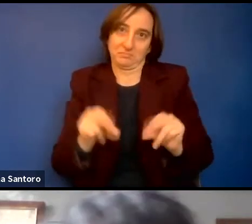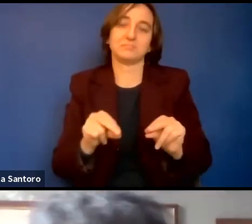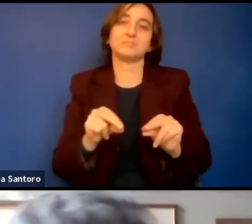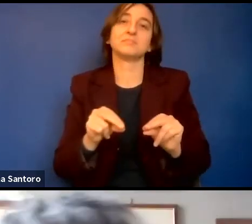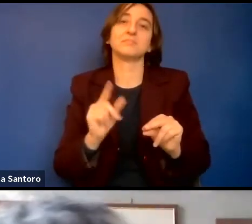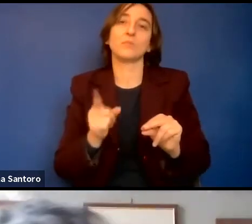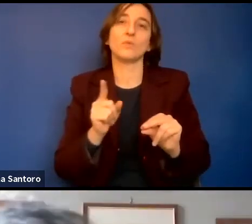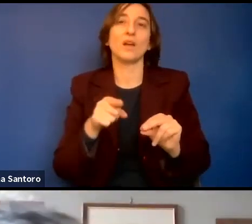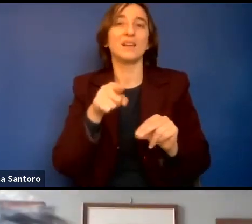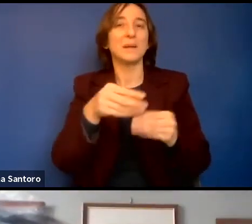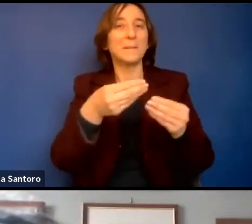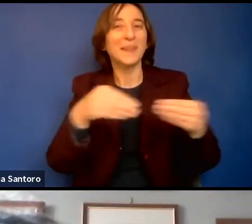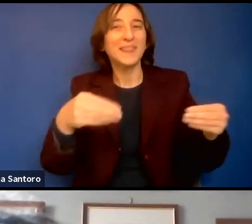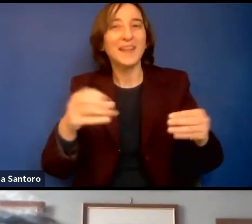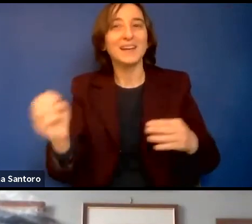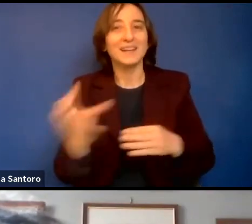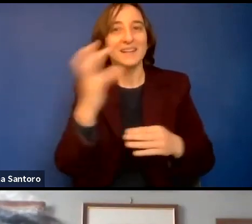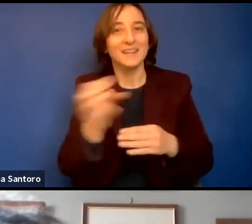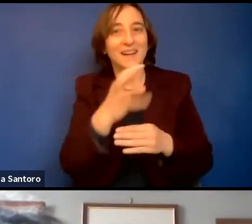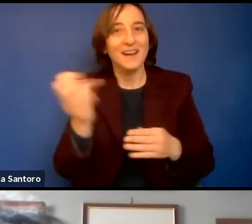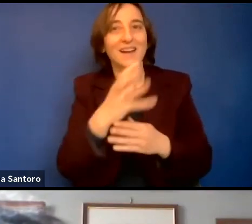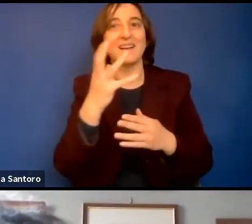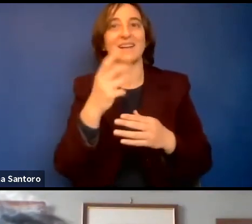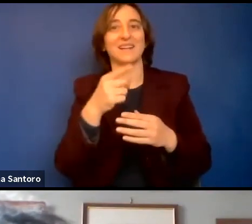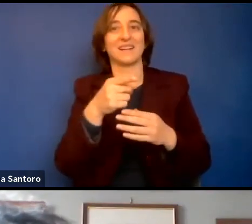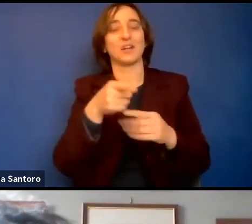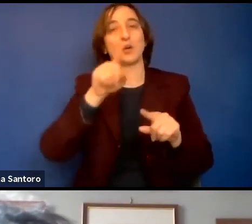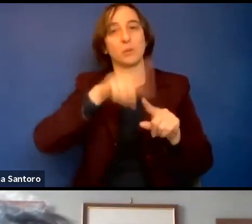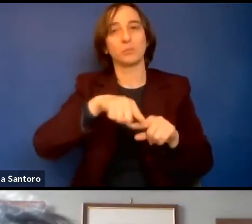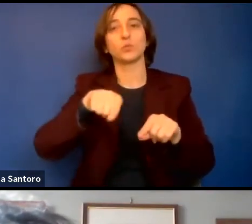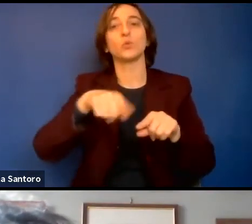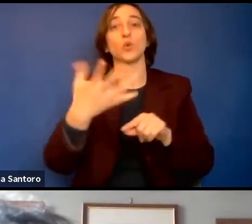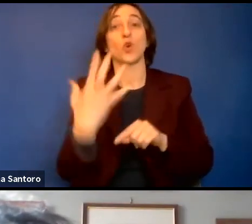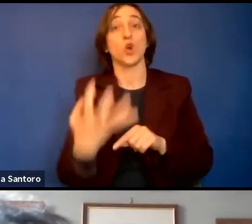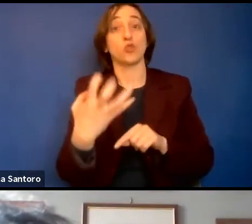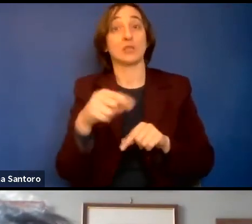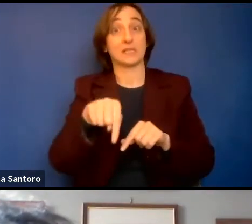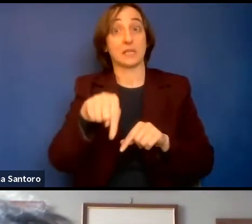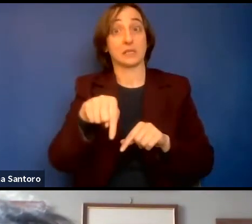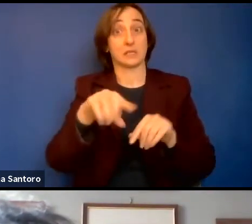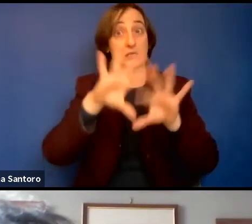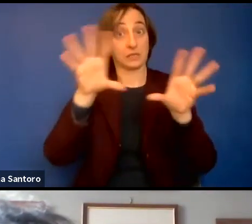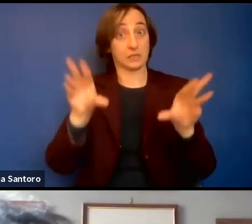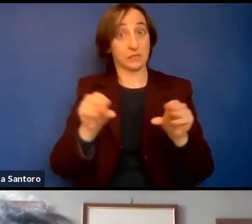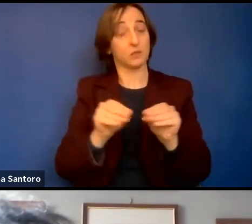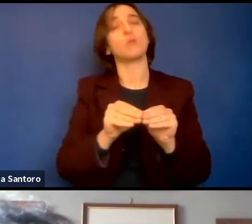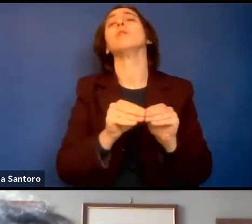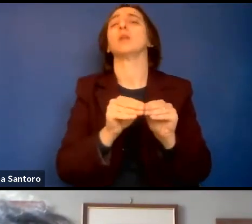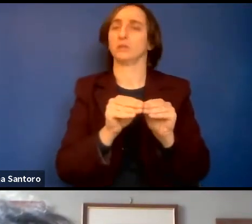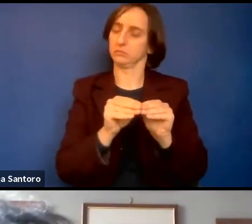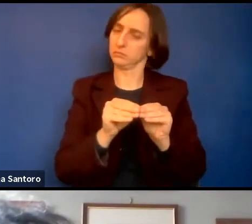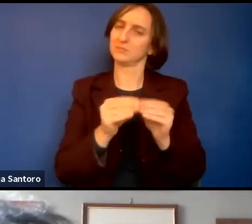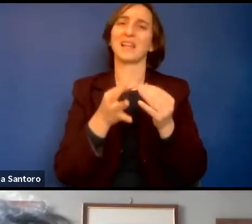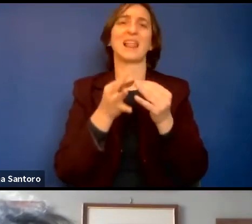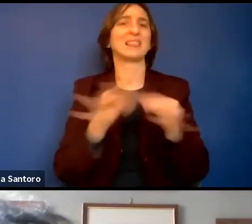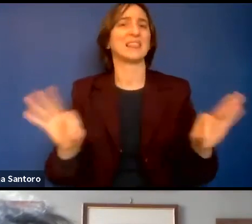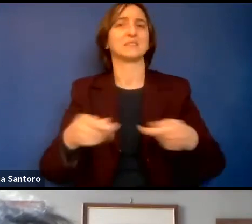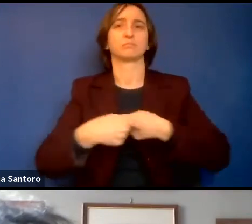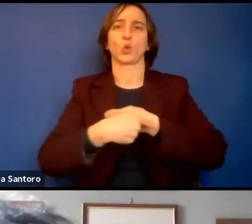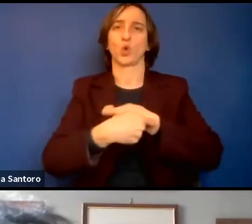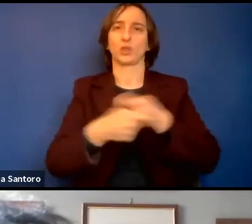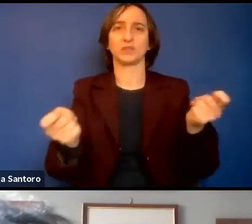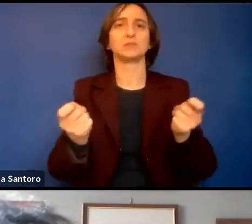slide dei relatori e la registrazione della giornata saranno disponibili sul sito del Servizio